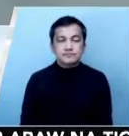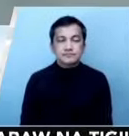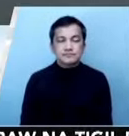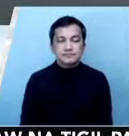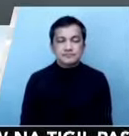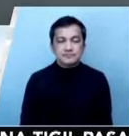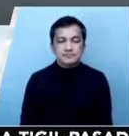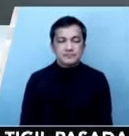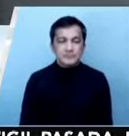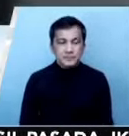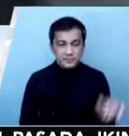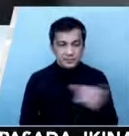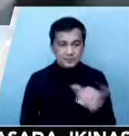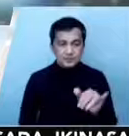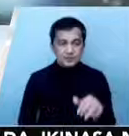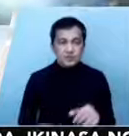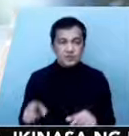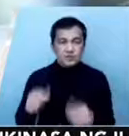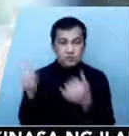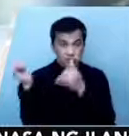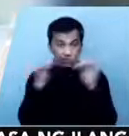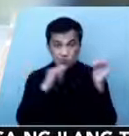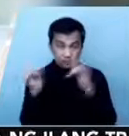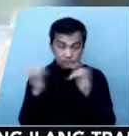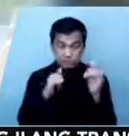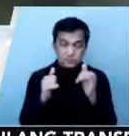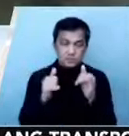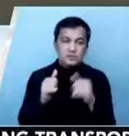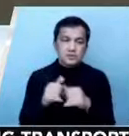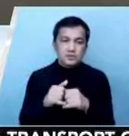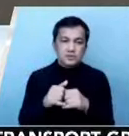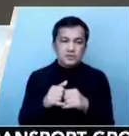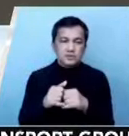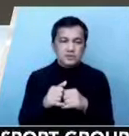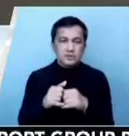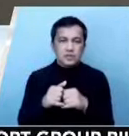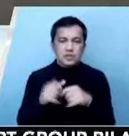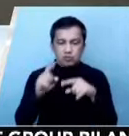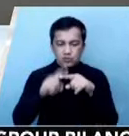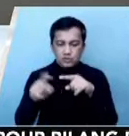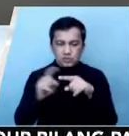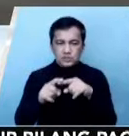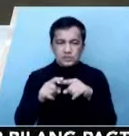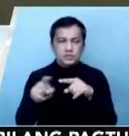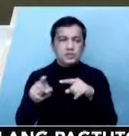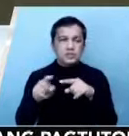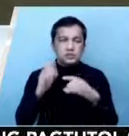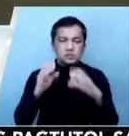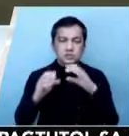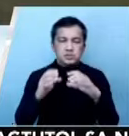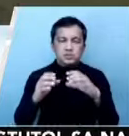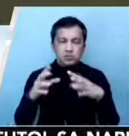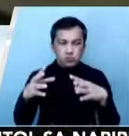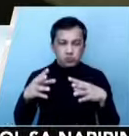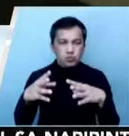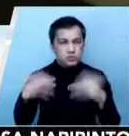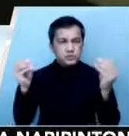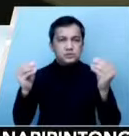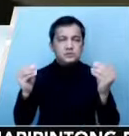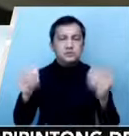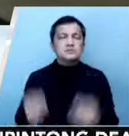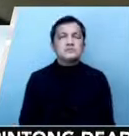Tulad noong Super Typhoon Yolanda, dahil bagsak ang kuryente at mga linya ng komunikasyon. Halos lahat ng